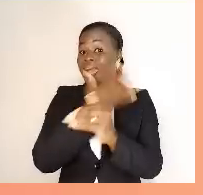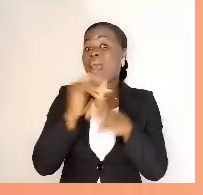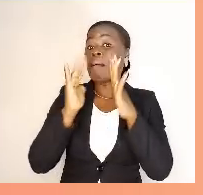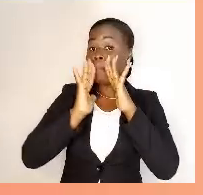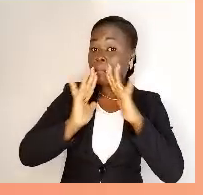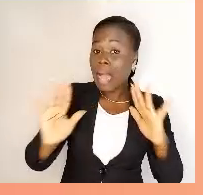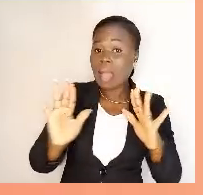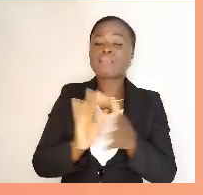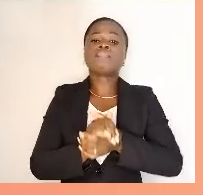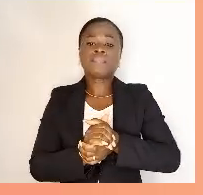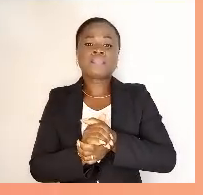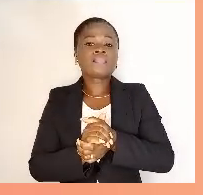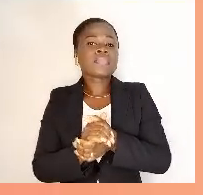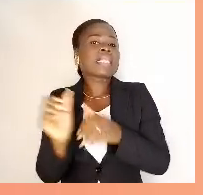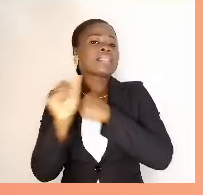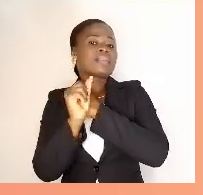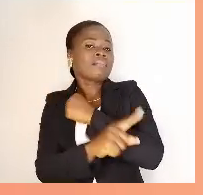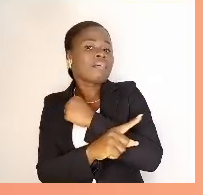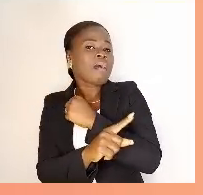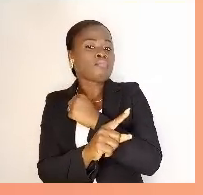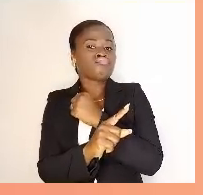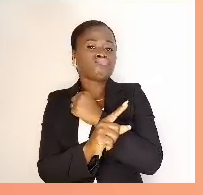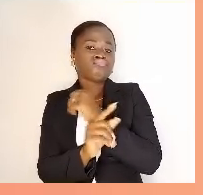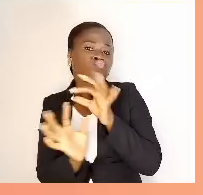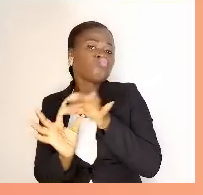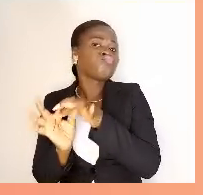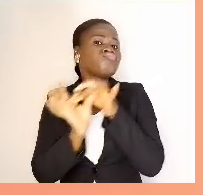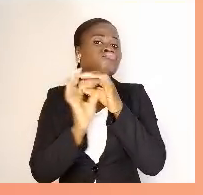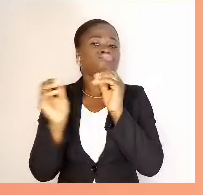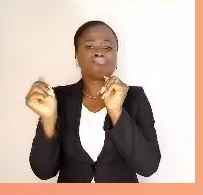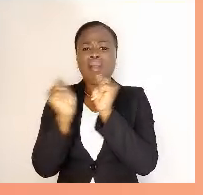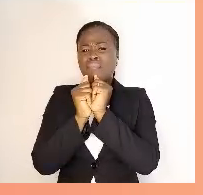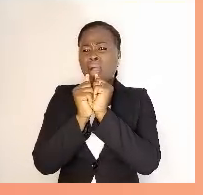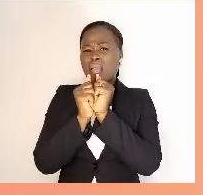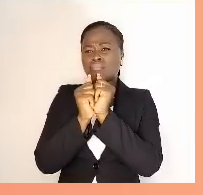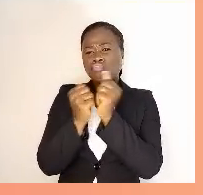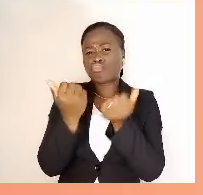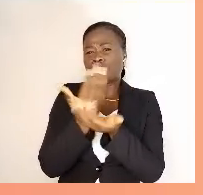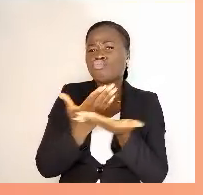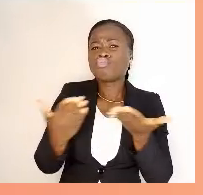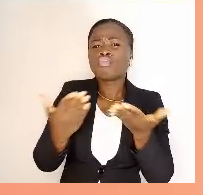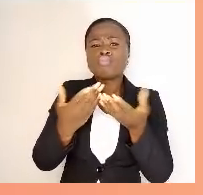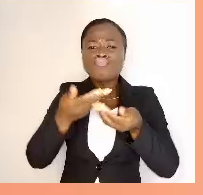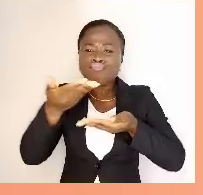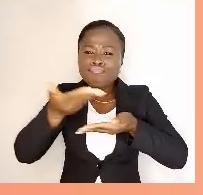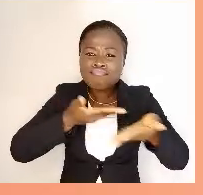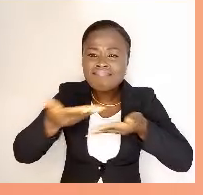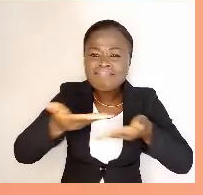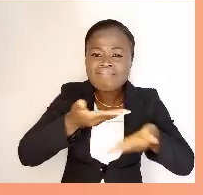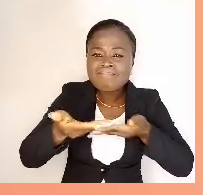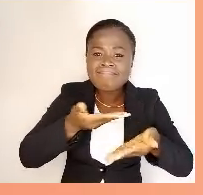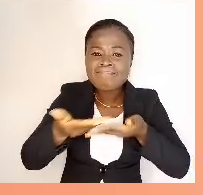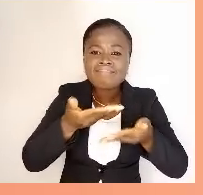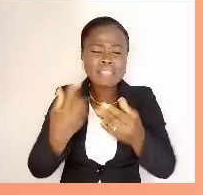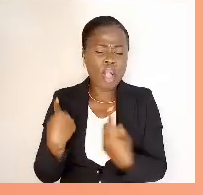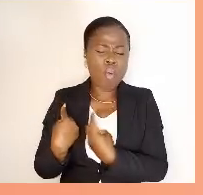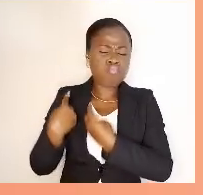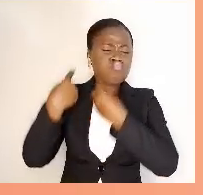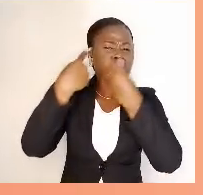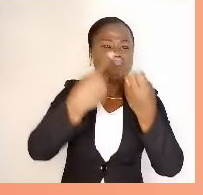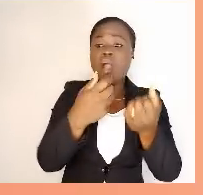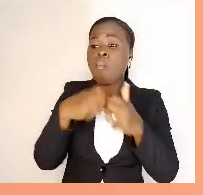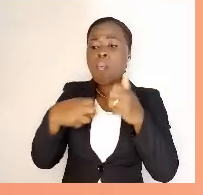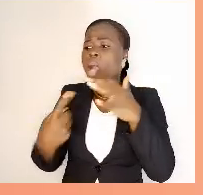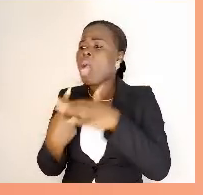paix. Un Sénégal qui se réconcilie avec ses valeurs de dissot, de concertation qui